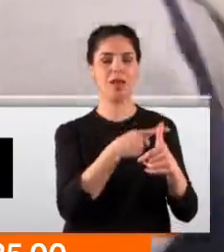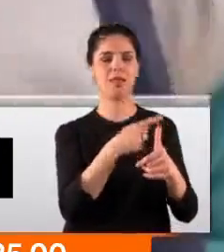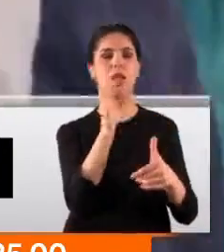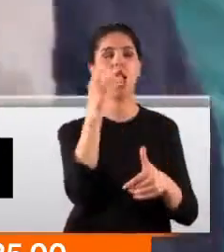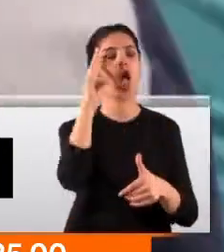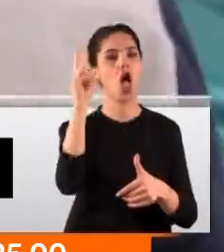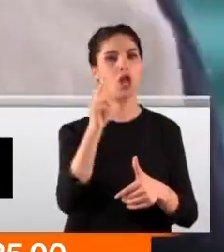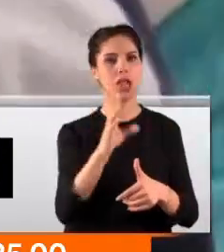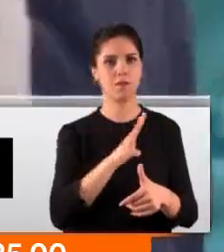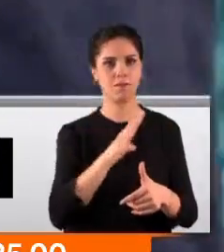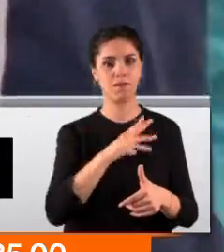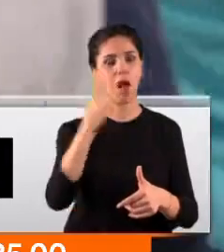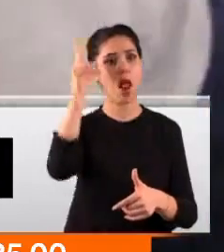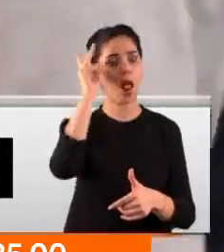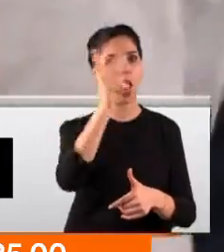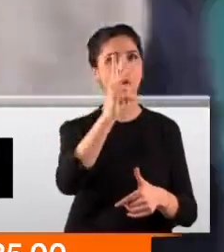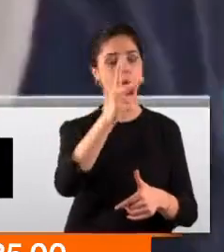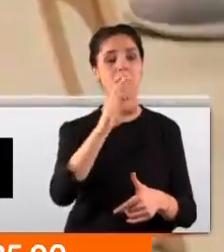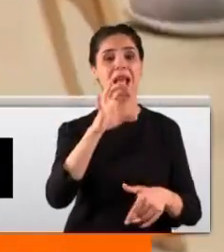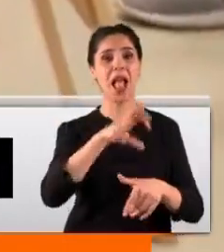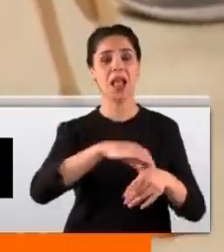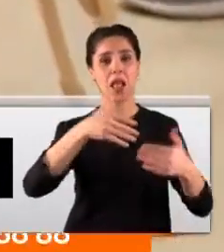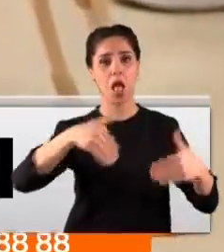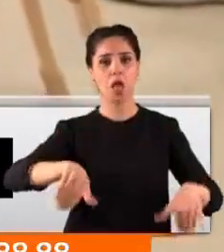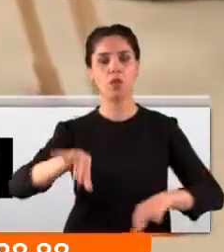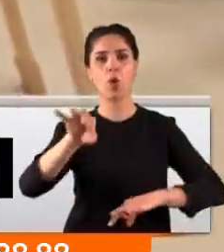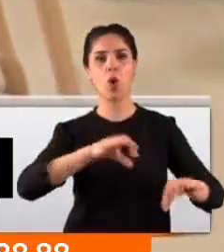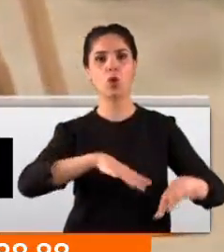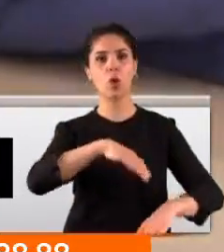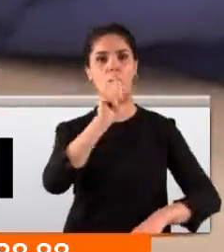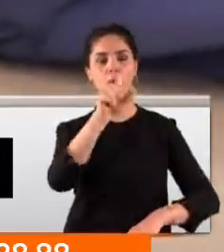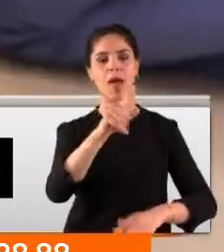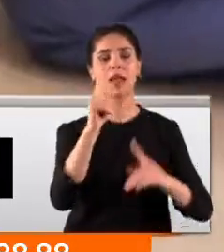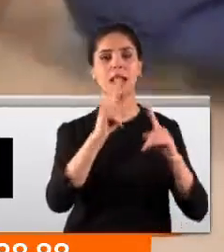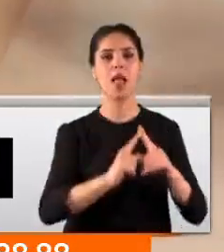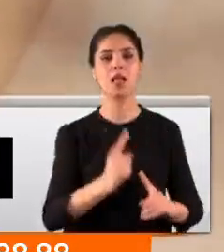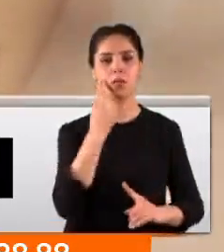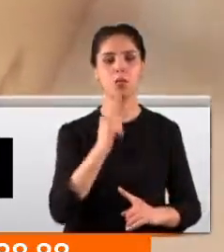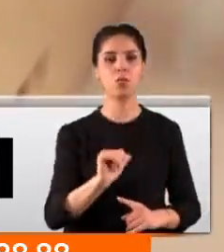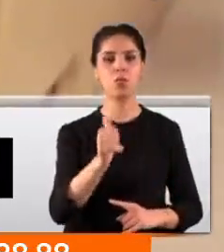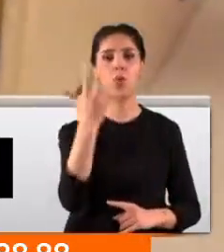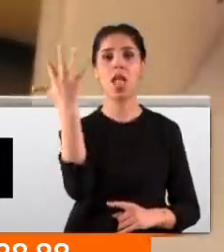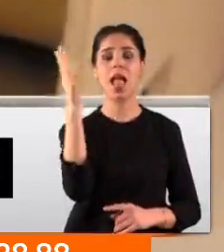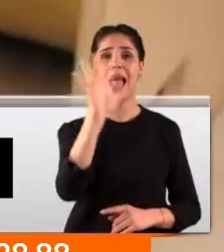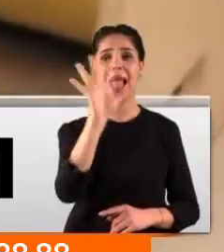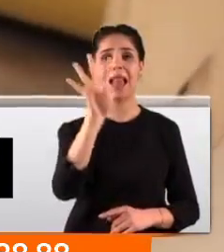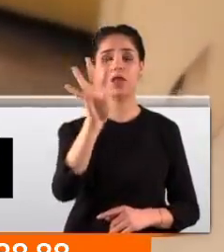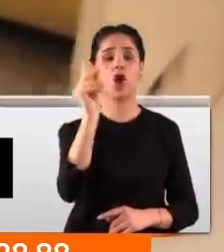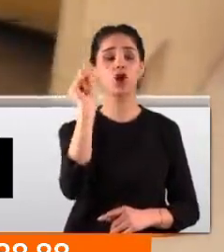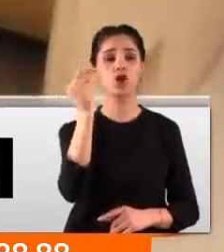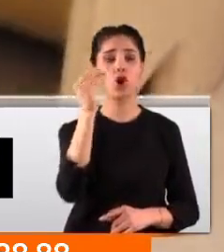teşhisi konulurken Amerika Birleşik Devletleri Hastalık Önleme ve Kontrol Merkezi verilerine göre bugün her 54 çocuktan